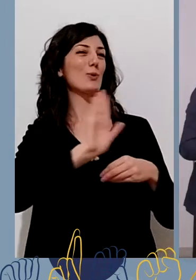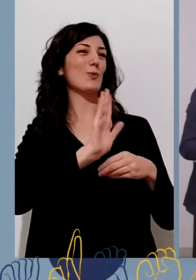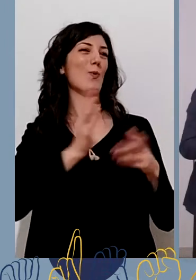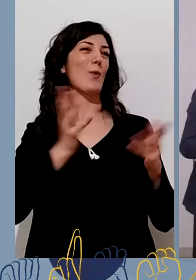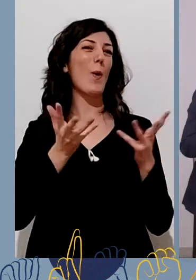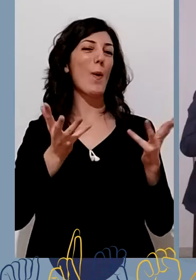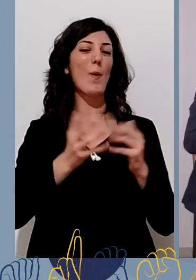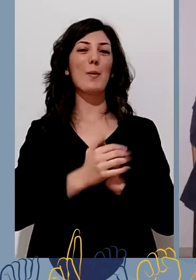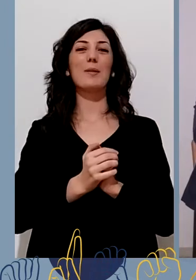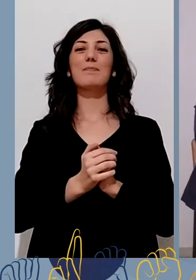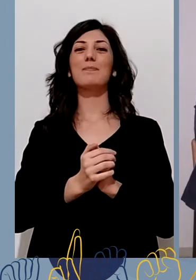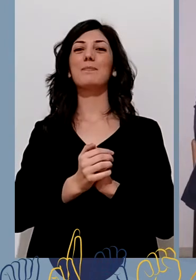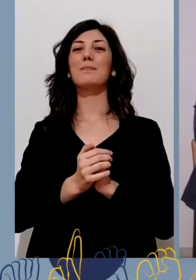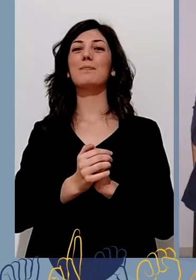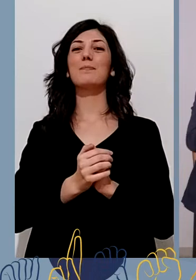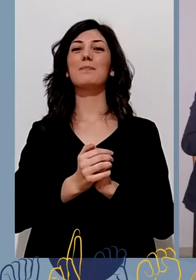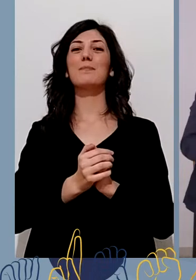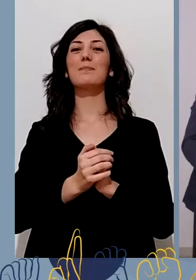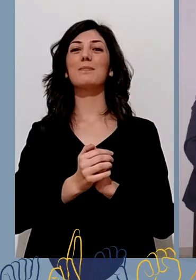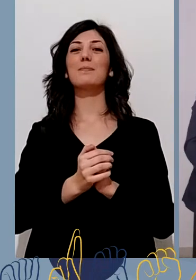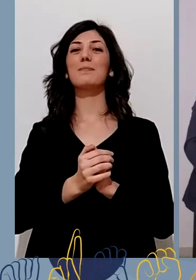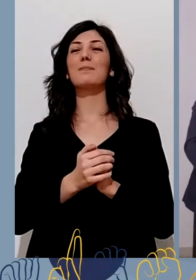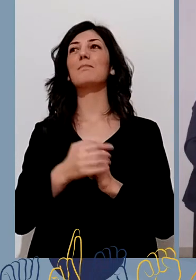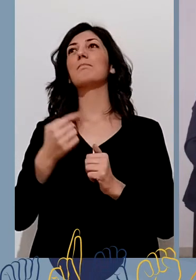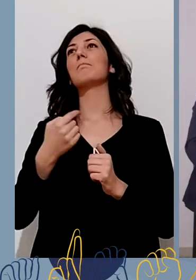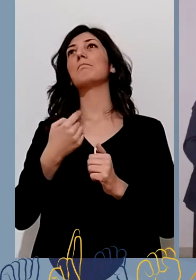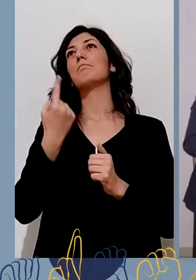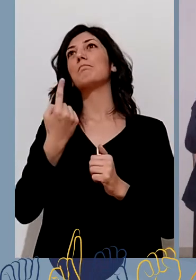aneddoto che mi porto sempre con me, perché